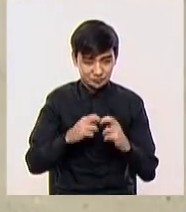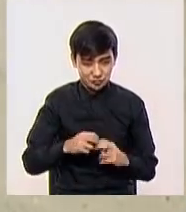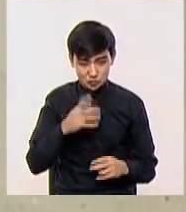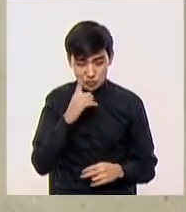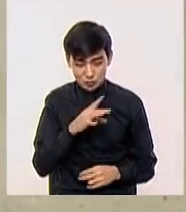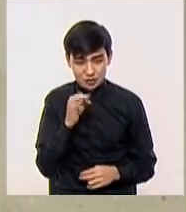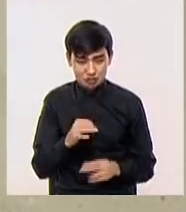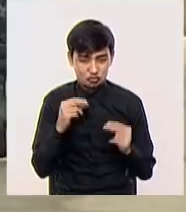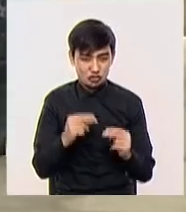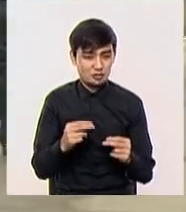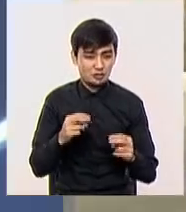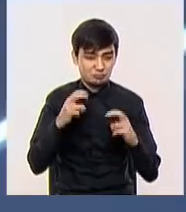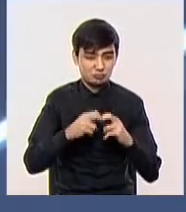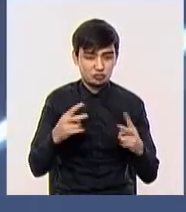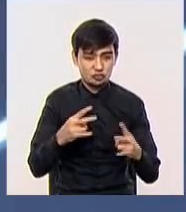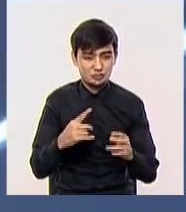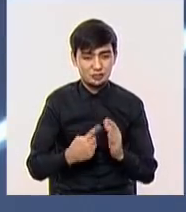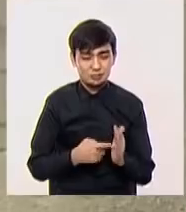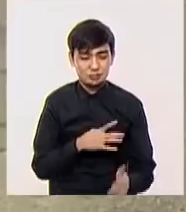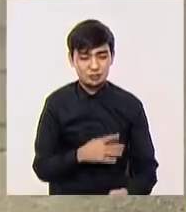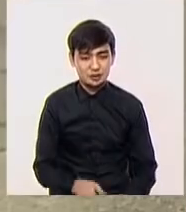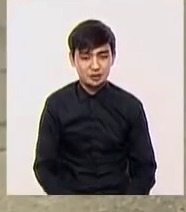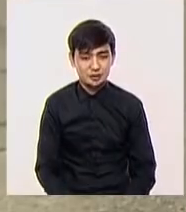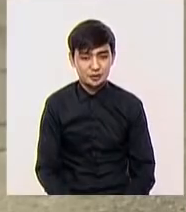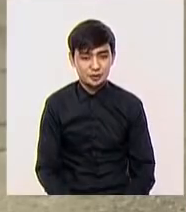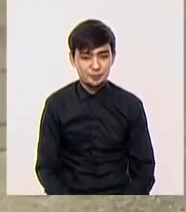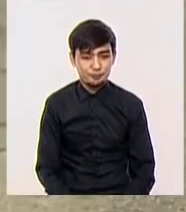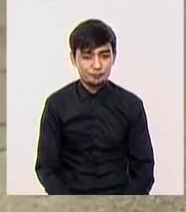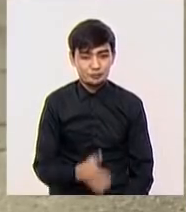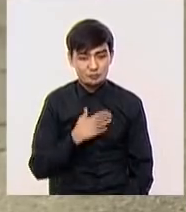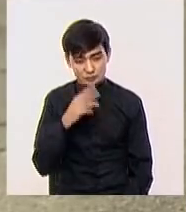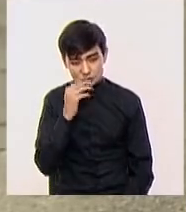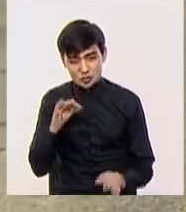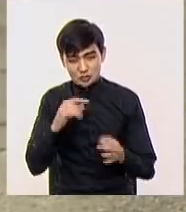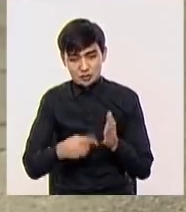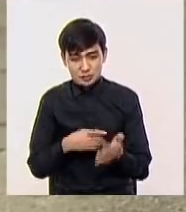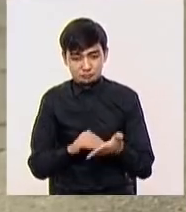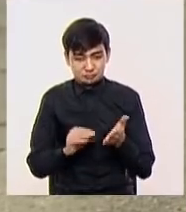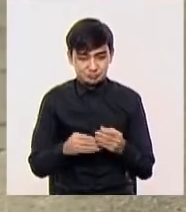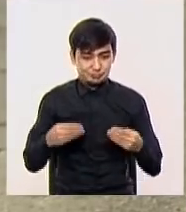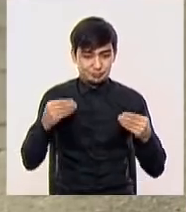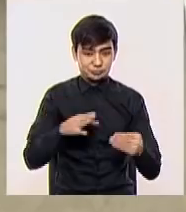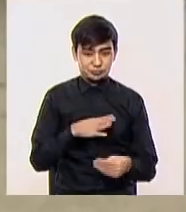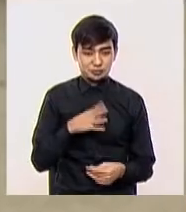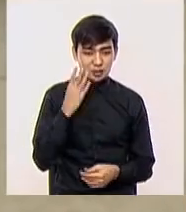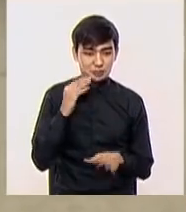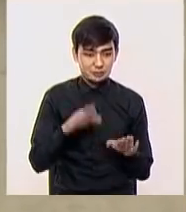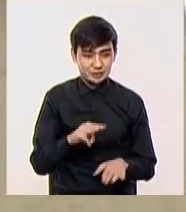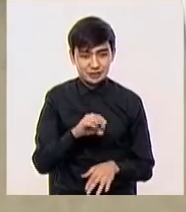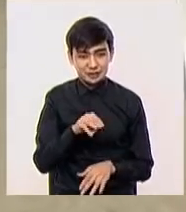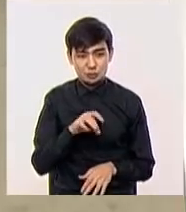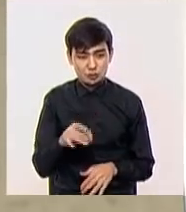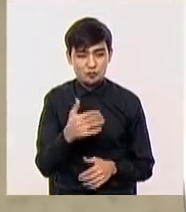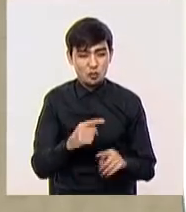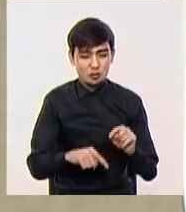әділ жүргізілсе деп талап етіп отыр. Күйеуіне бостандық сұрап талабын қағазға жазып әкелгендер алматылық Тимур Кимнің